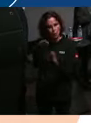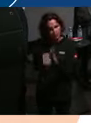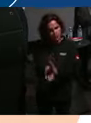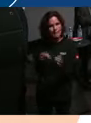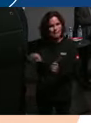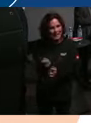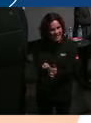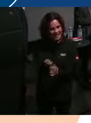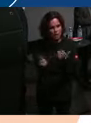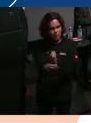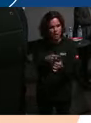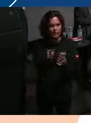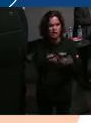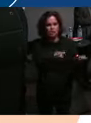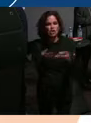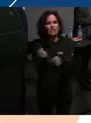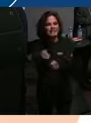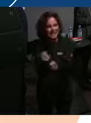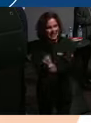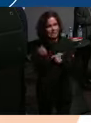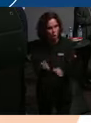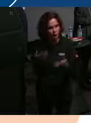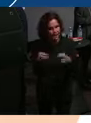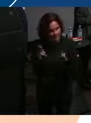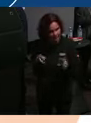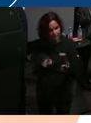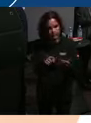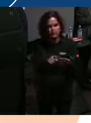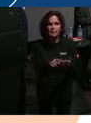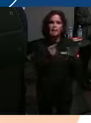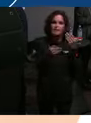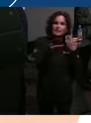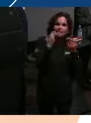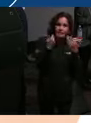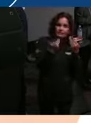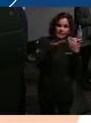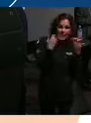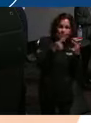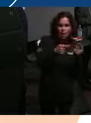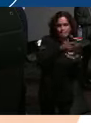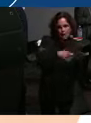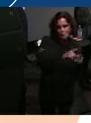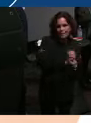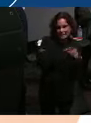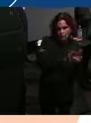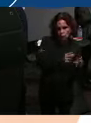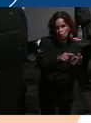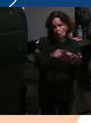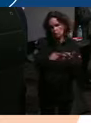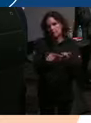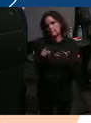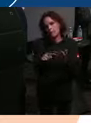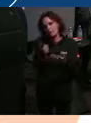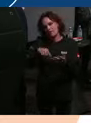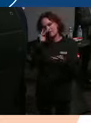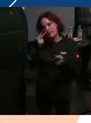og det må respektere forsyningssikkerheten, men kanskje like viktig så har vi klima og miljø og muligheten til kulturutøvelse. Vi ser